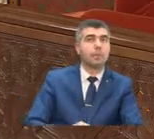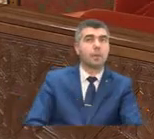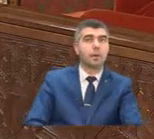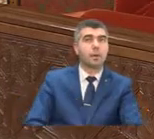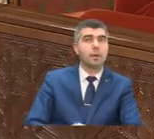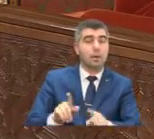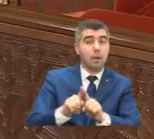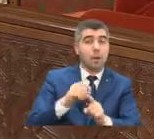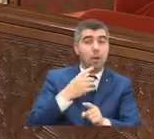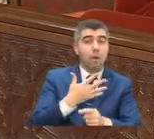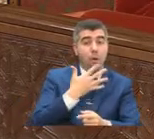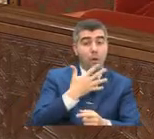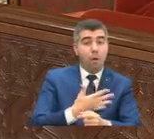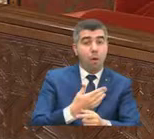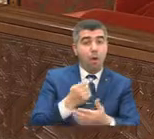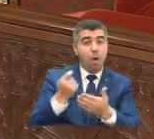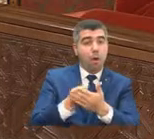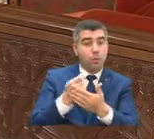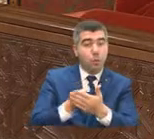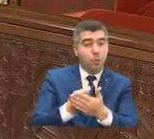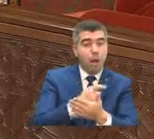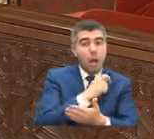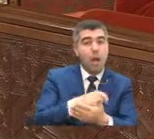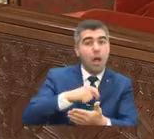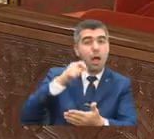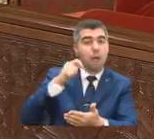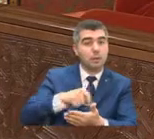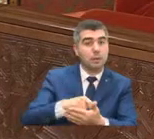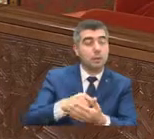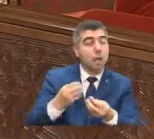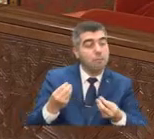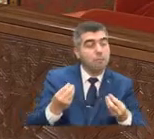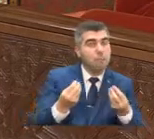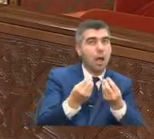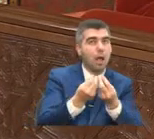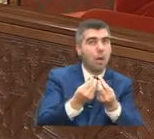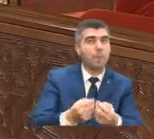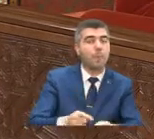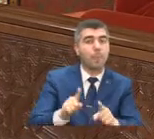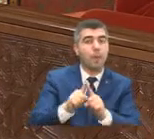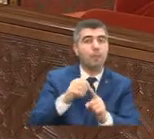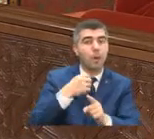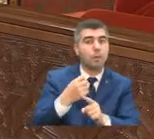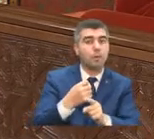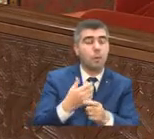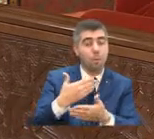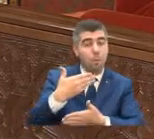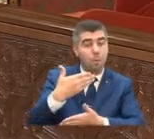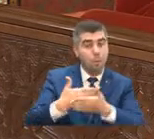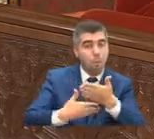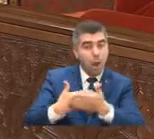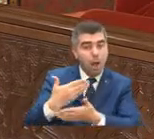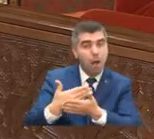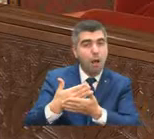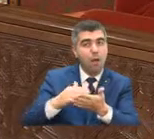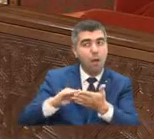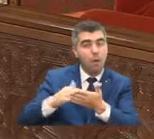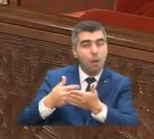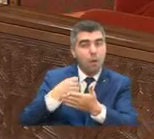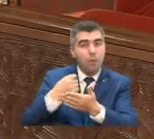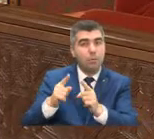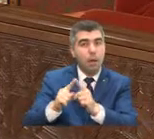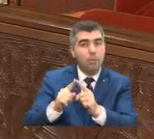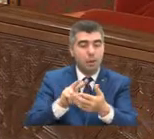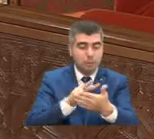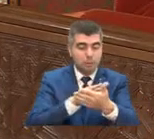اطر عدليه والقاضي هو اللي كيقوم بهذه العمليه. ثانيا كاين تصحيح الوثائق المقدمه، وهذا كله فيه المحافظه على الحقوق العينيه